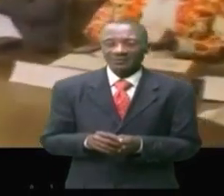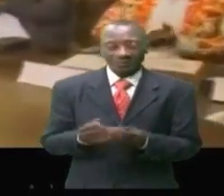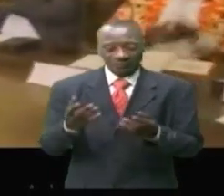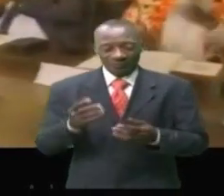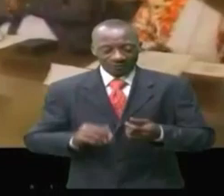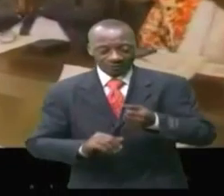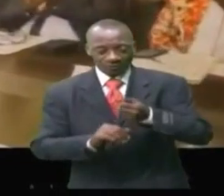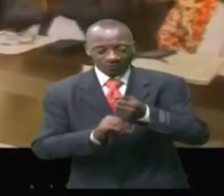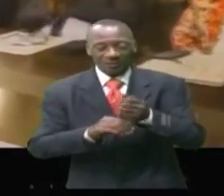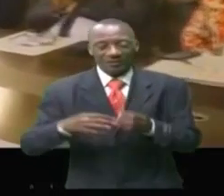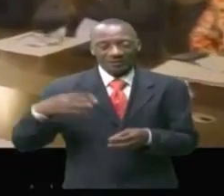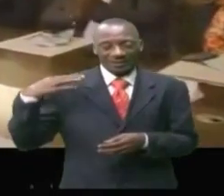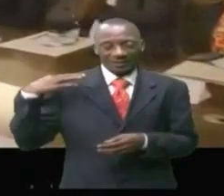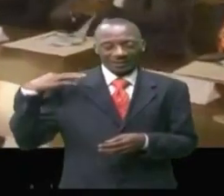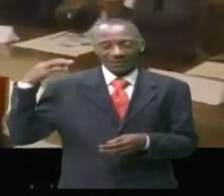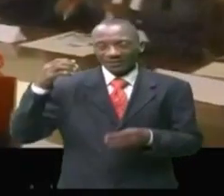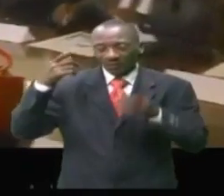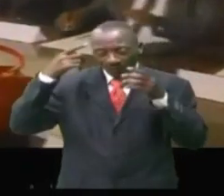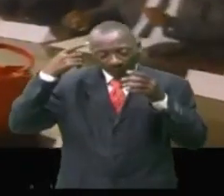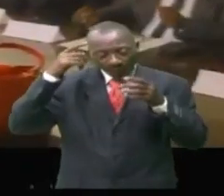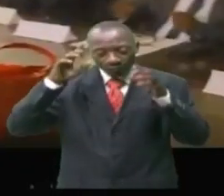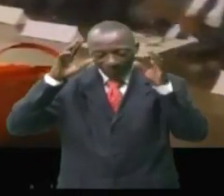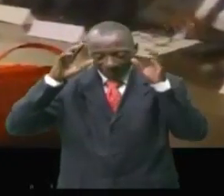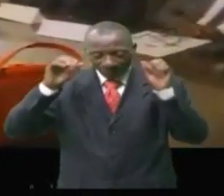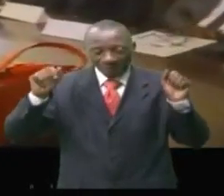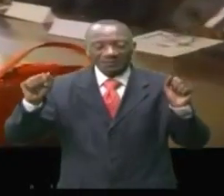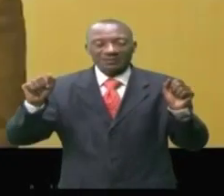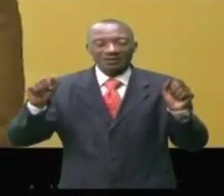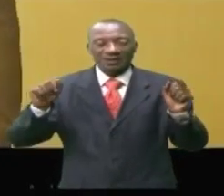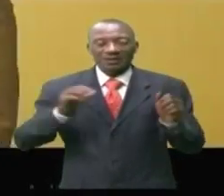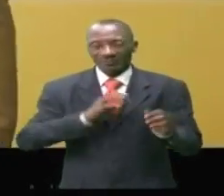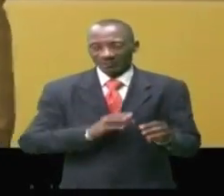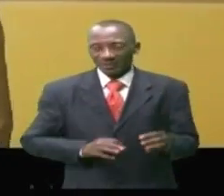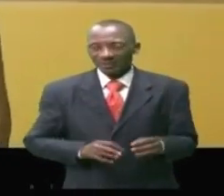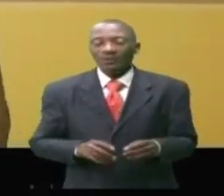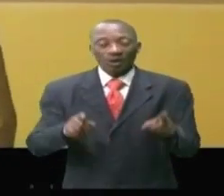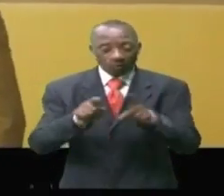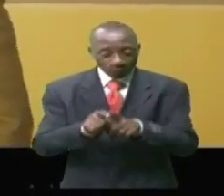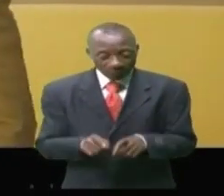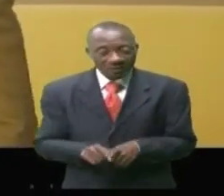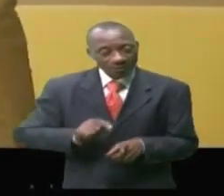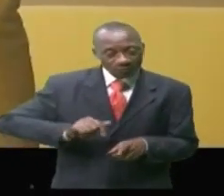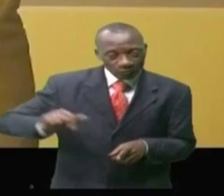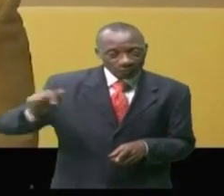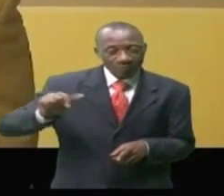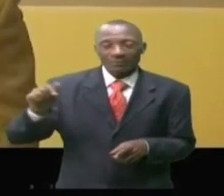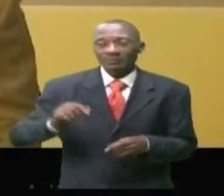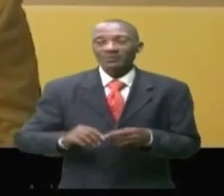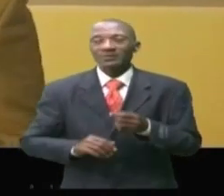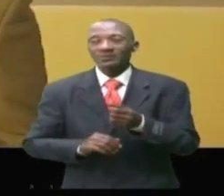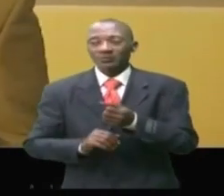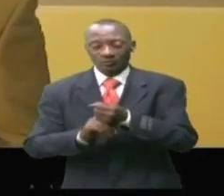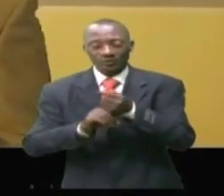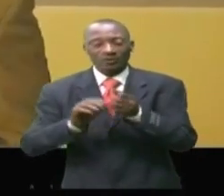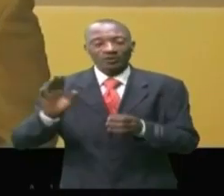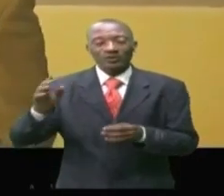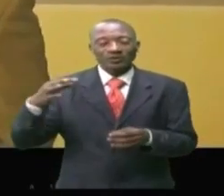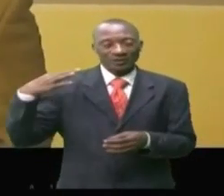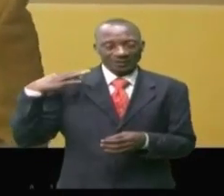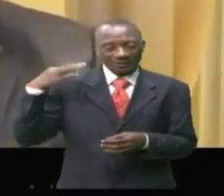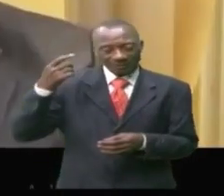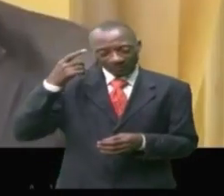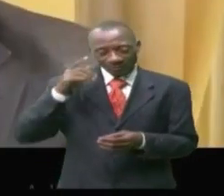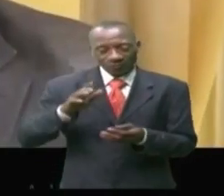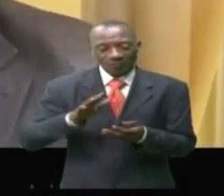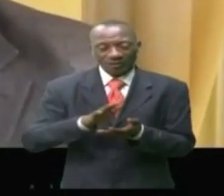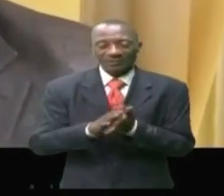en présence d'une forte délégation de la direction générale venue de Kinshasa. Occasion pour le chef de la direction provinciale sortant